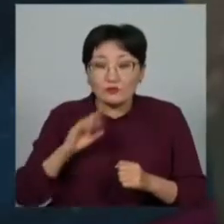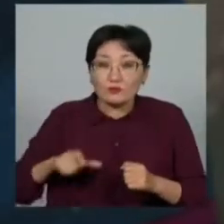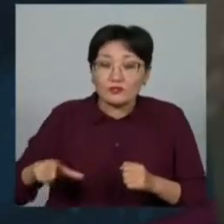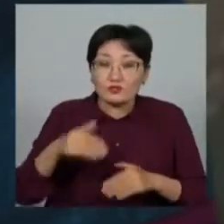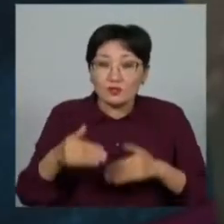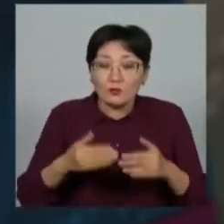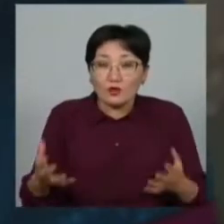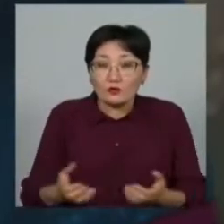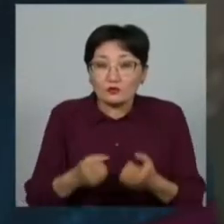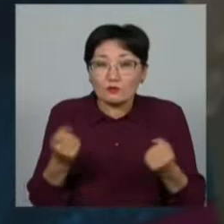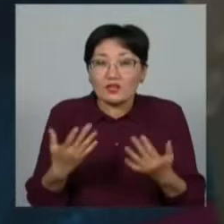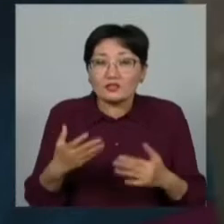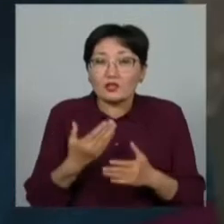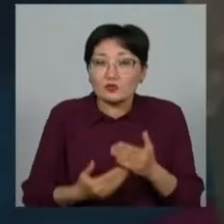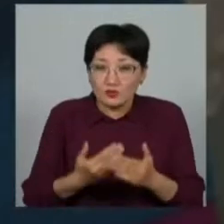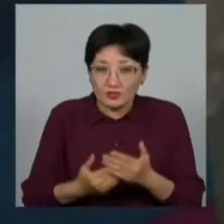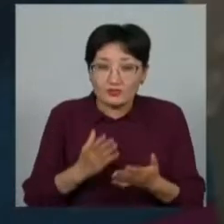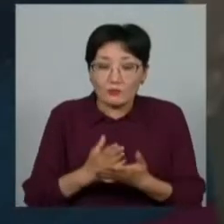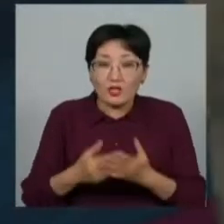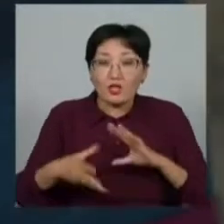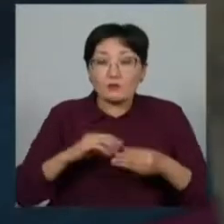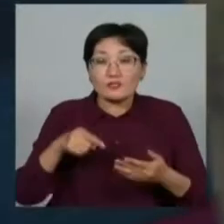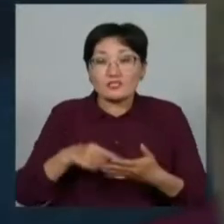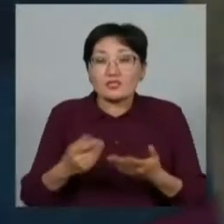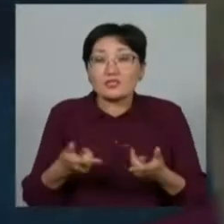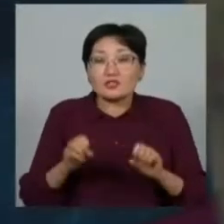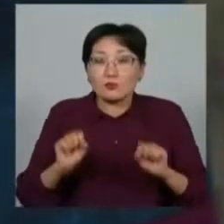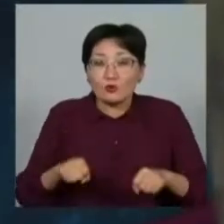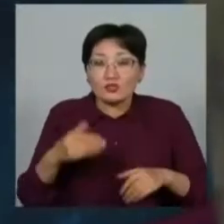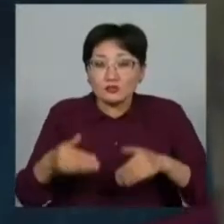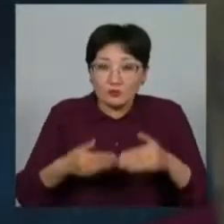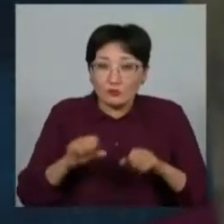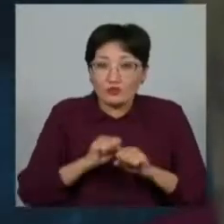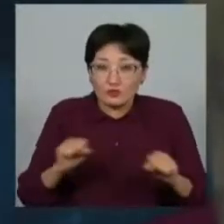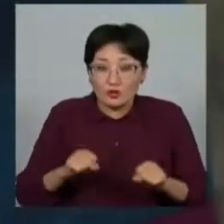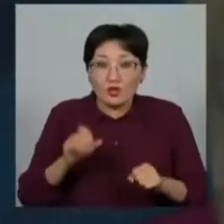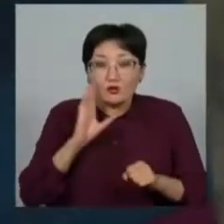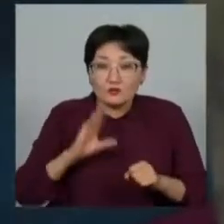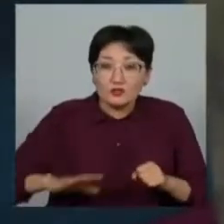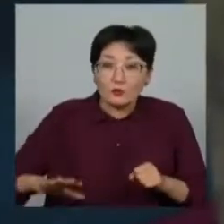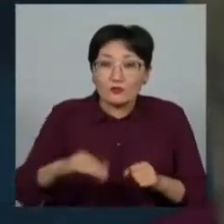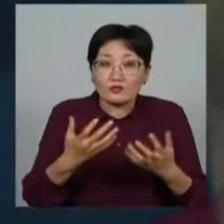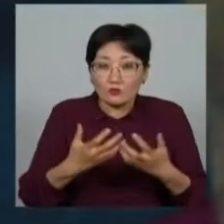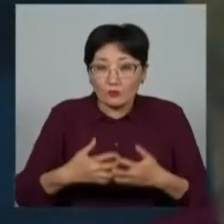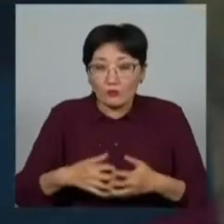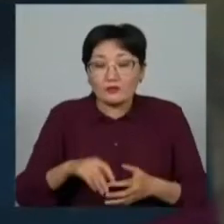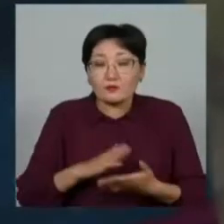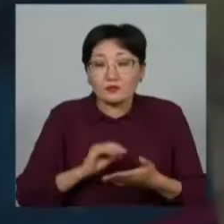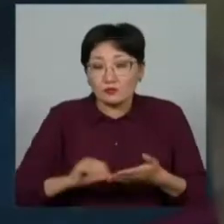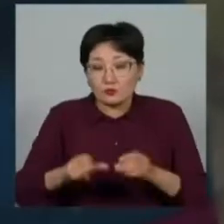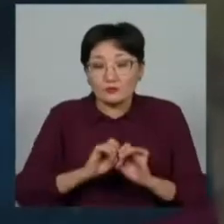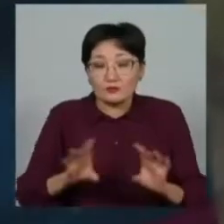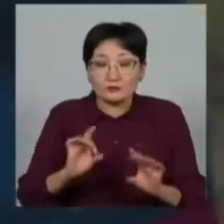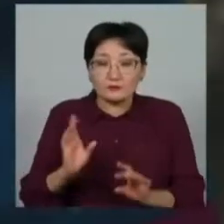жұртқа құтқарушылар қандай кеңес береді? Жалпы қалада қай жерлерде суға түсуге болмайды? Су қоймаларын түгендеп келген тілші ұлаға